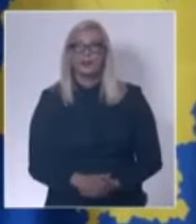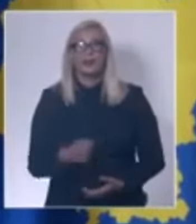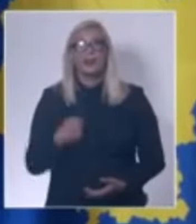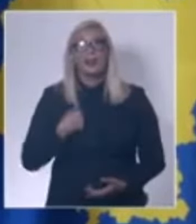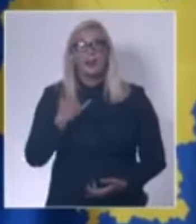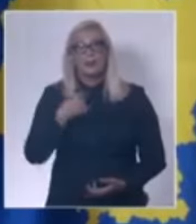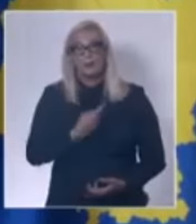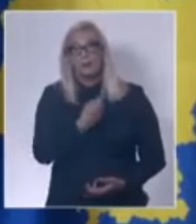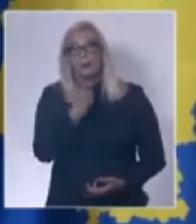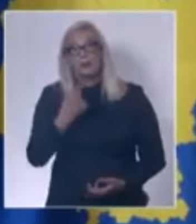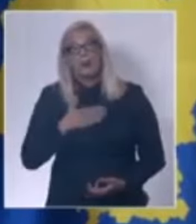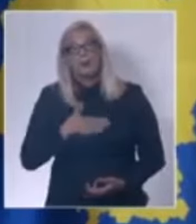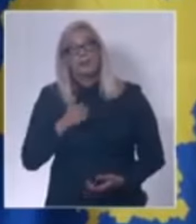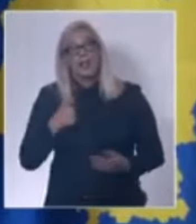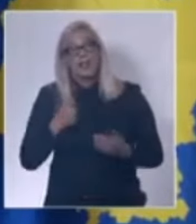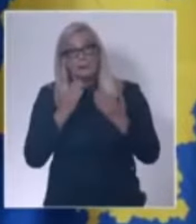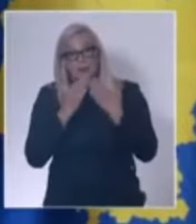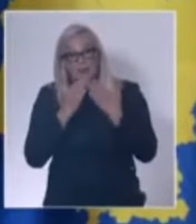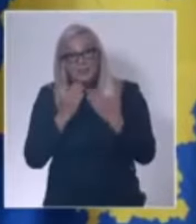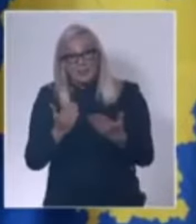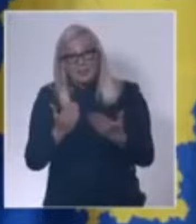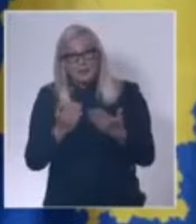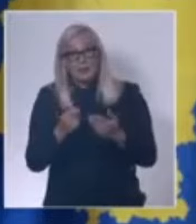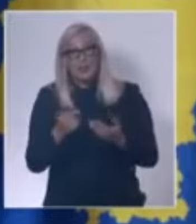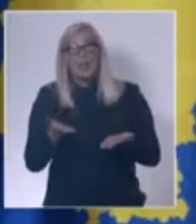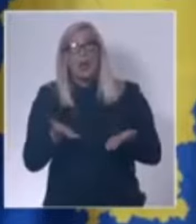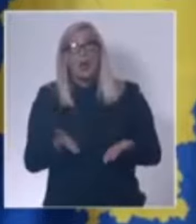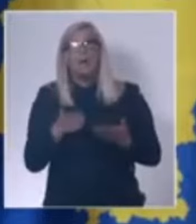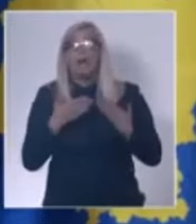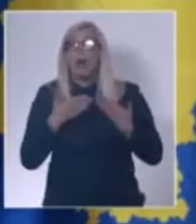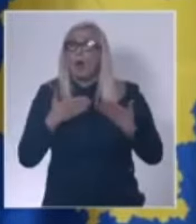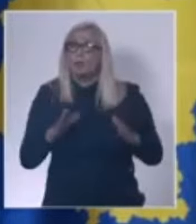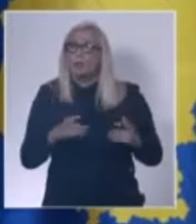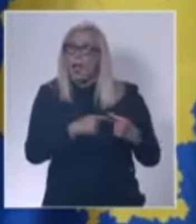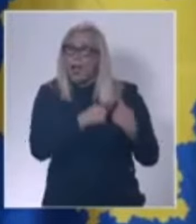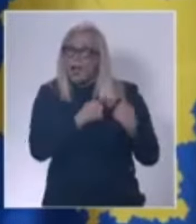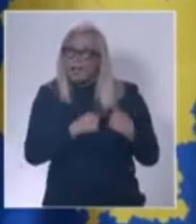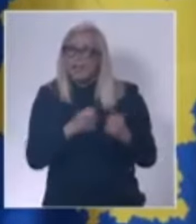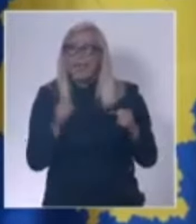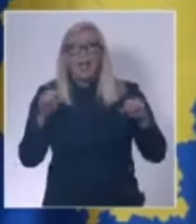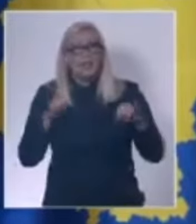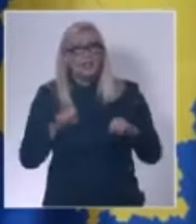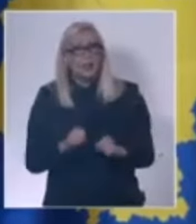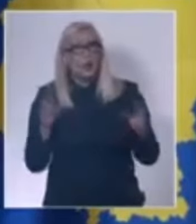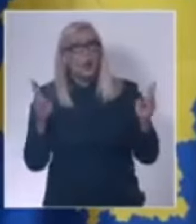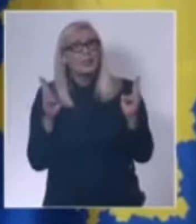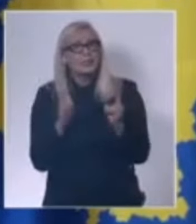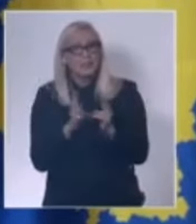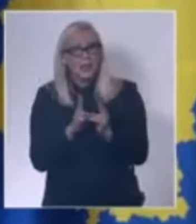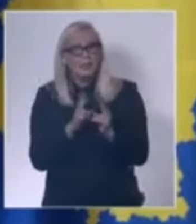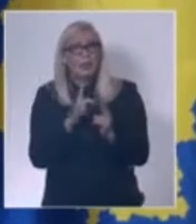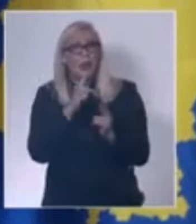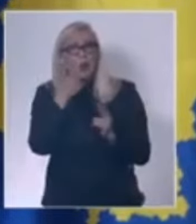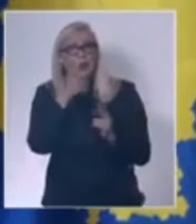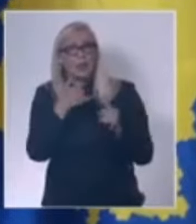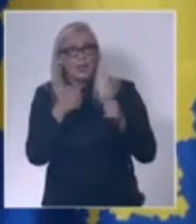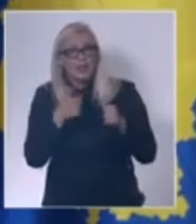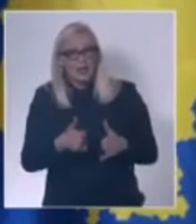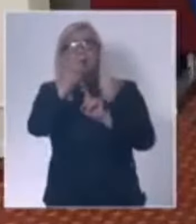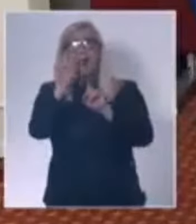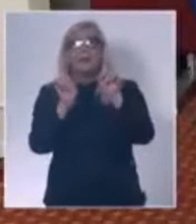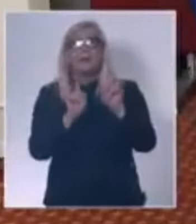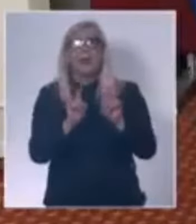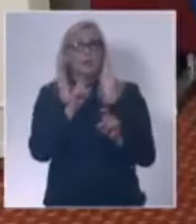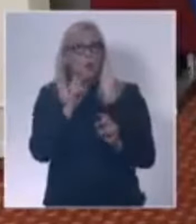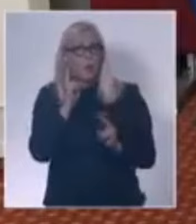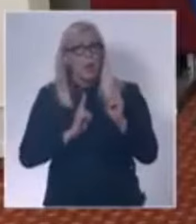ndodhur Osmanit ka qenë përjetim e përvojërënd. Ndërsa kryeministri Mickoski ka thënë se ka institucione kompetente që do të ndreqojnë rastin.